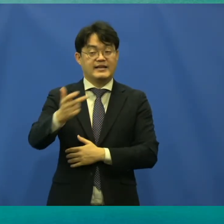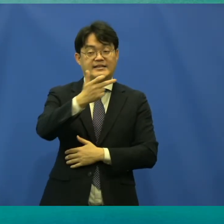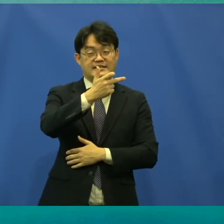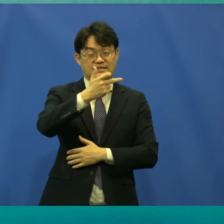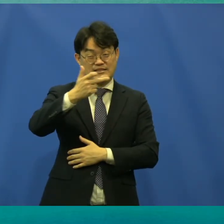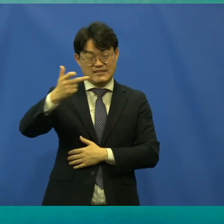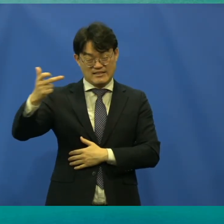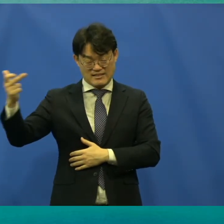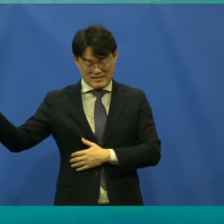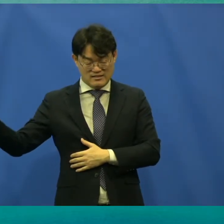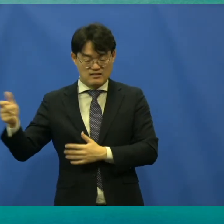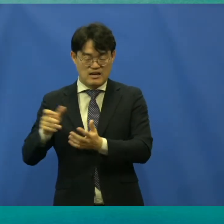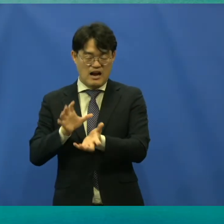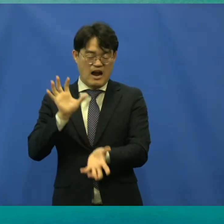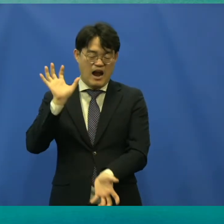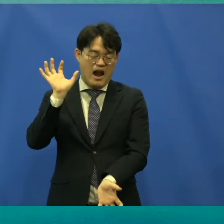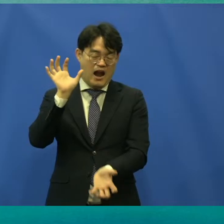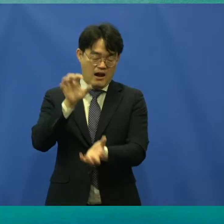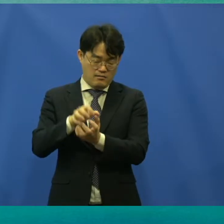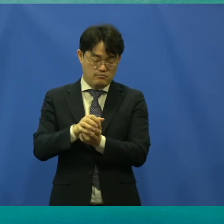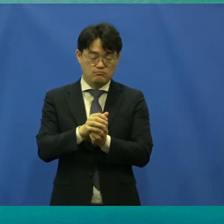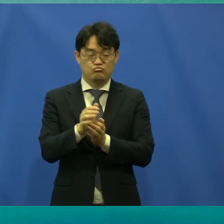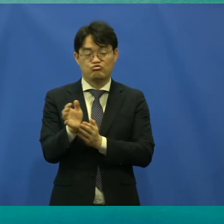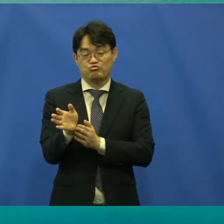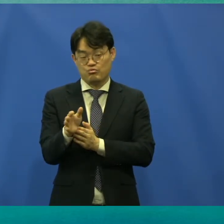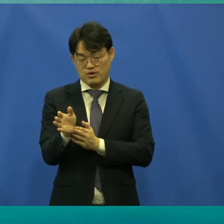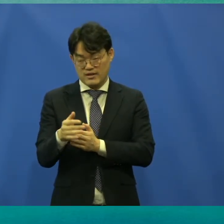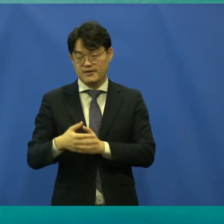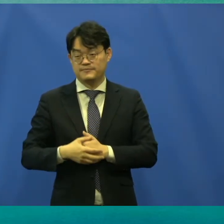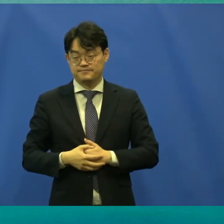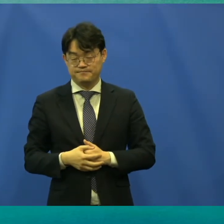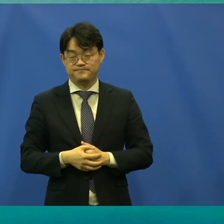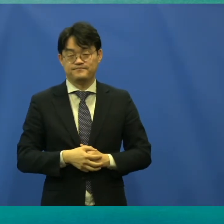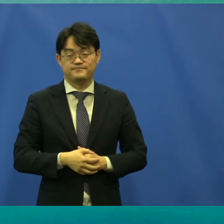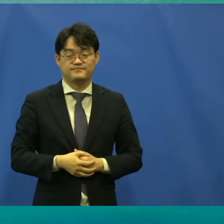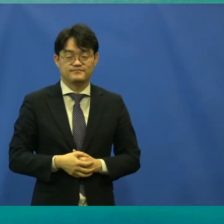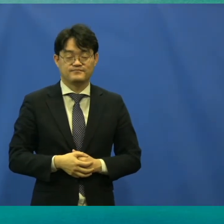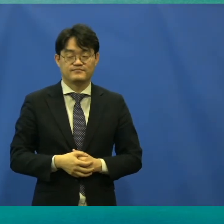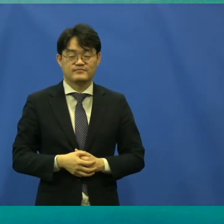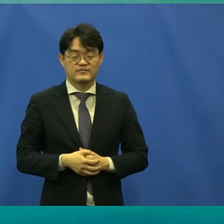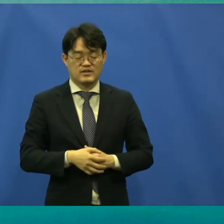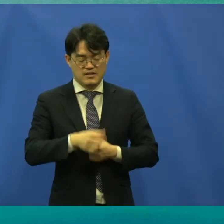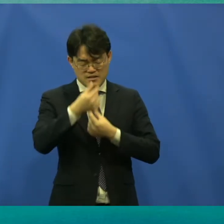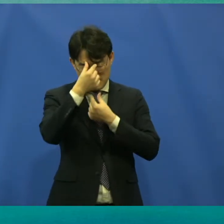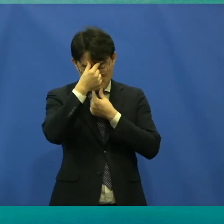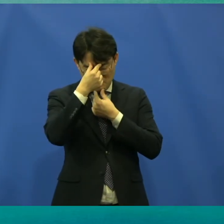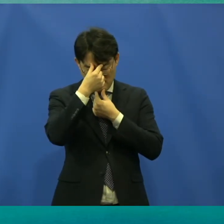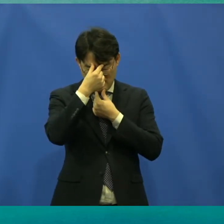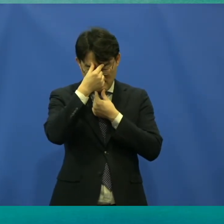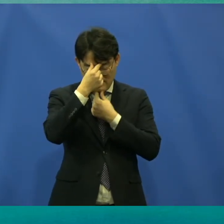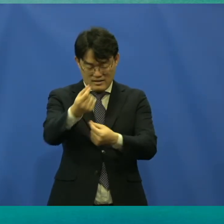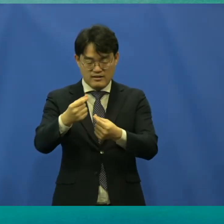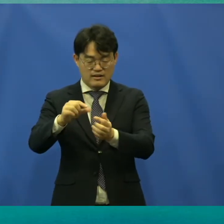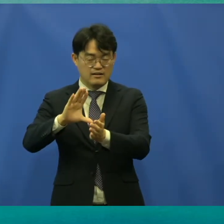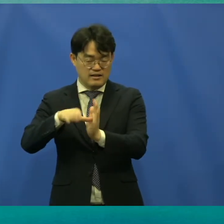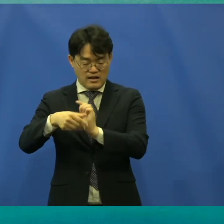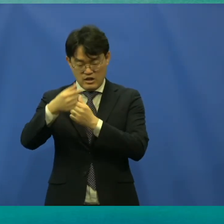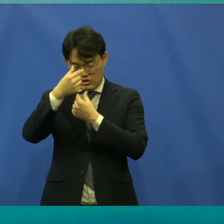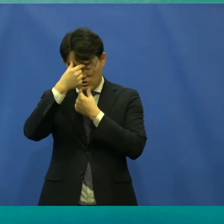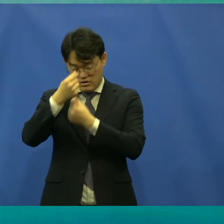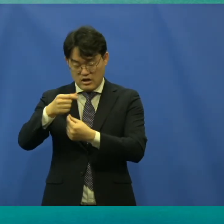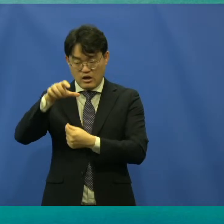하나님은 큰 물고기를 정확한 시간에 정확한 장소에 대기시켜